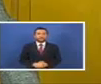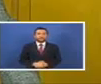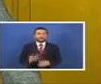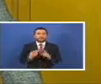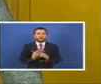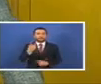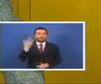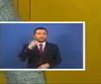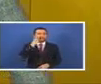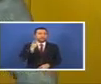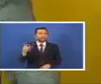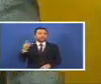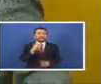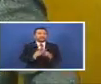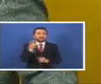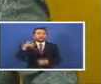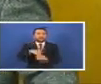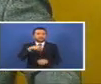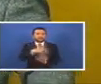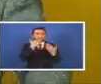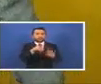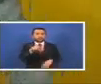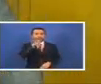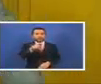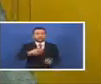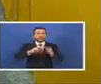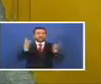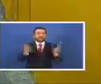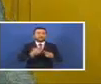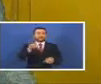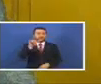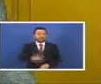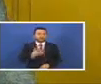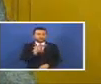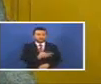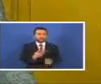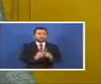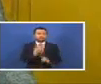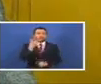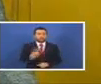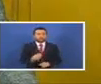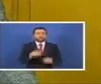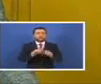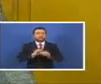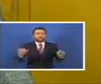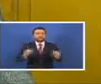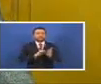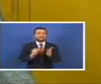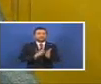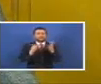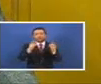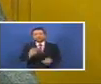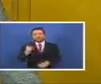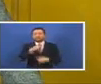Kaldırılan Mayıs ayında kaldırılan şeyin içinde bu yok. Çünkü bu evrensel bir haktır. Kaldırılıp indirilmesi ya da